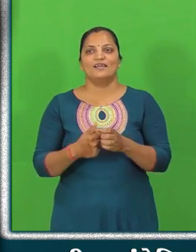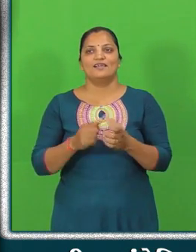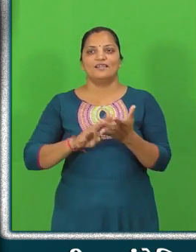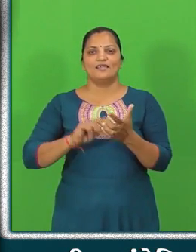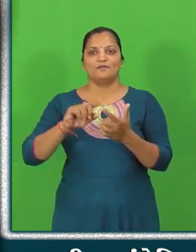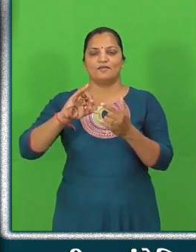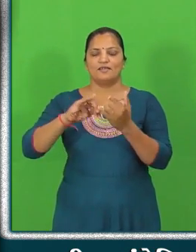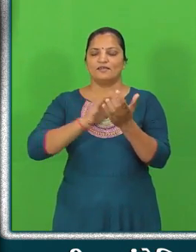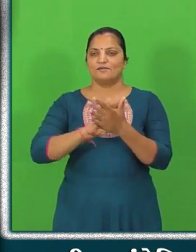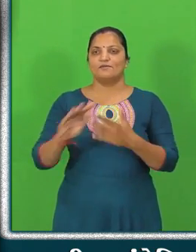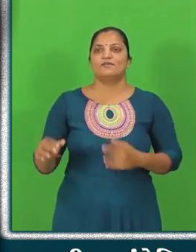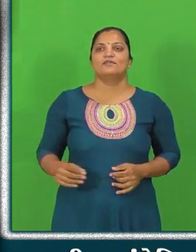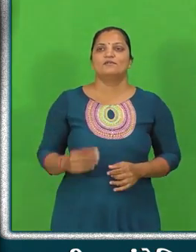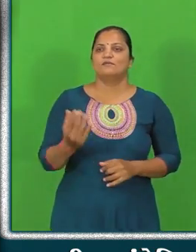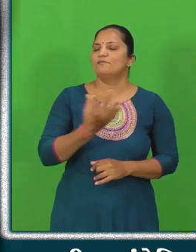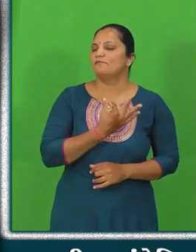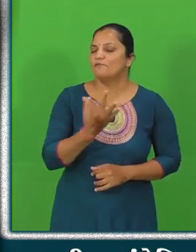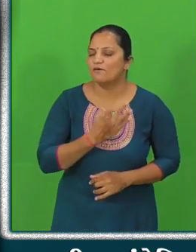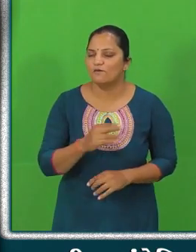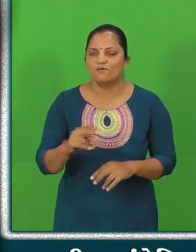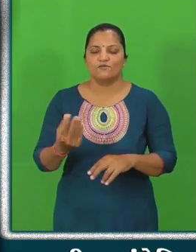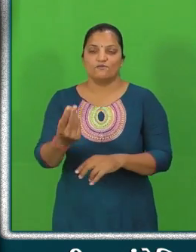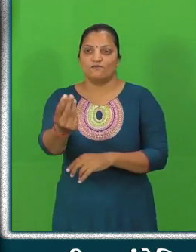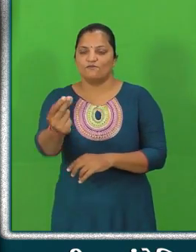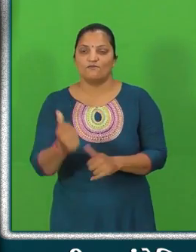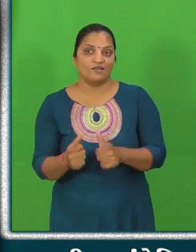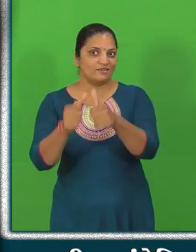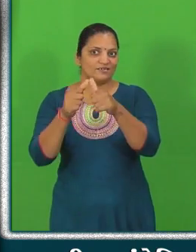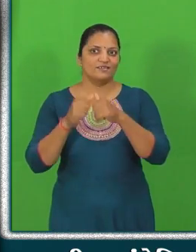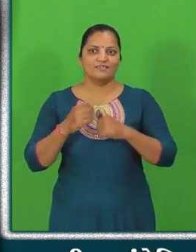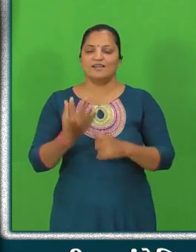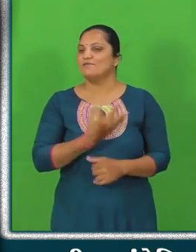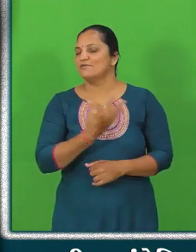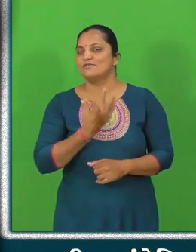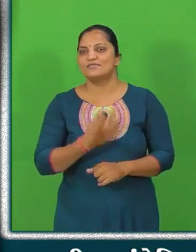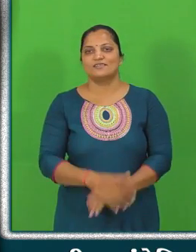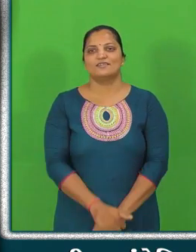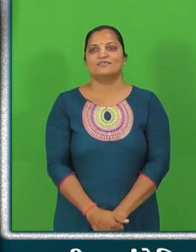રમેશભાઈ આહિર, તમે થમ્સઅપ આપવામાં બહુ જ ફાસ્ટ છો. વેરી ગુડ